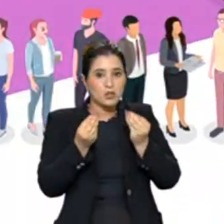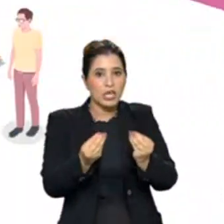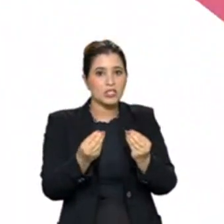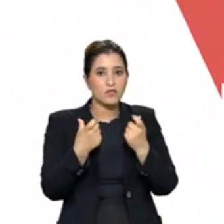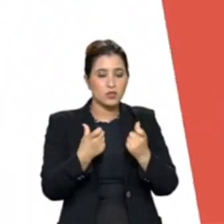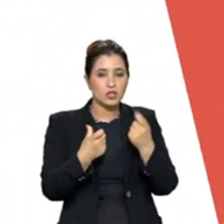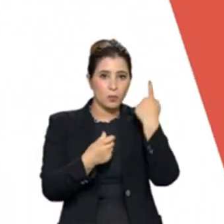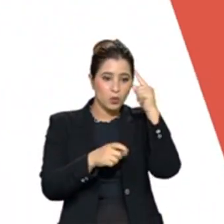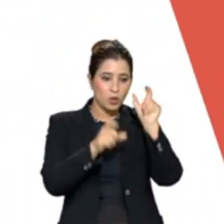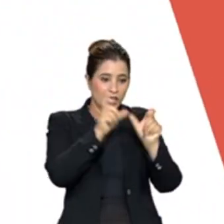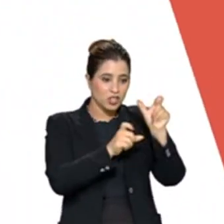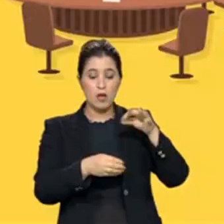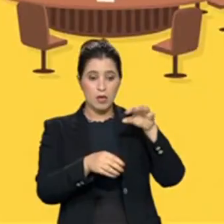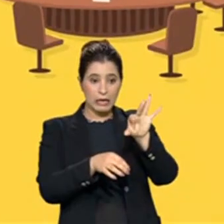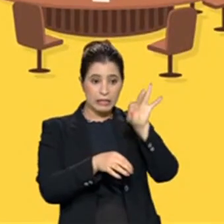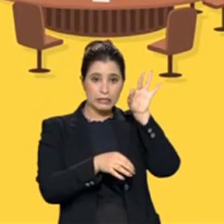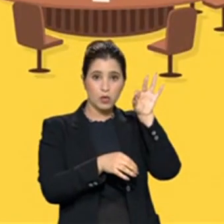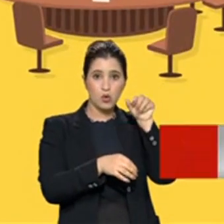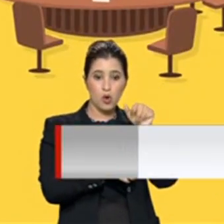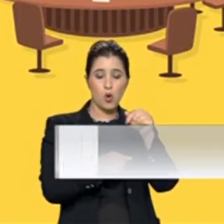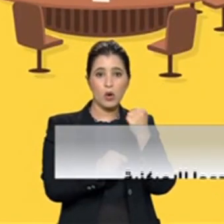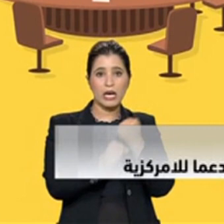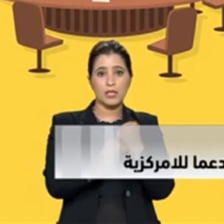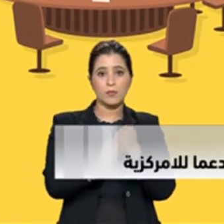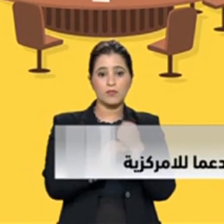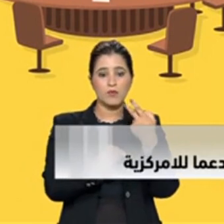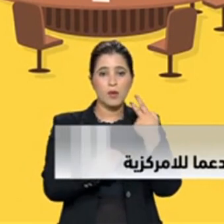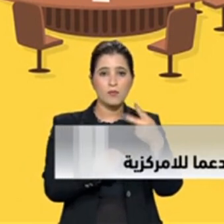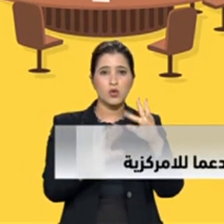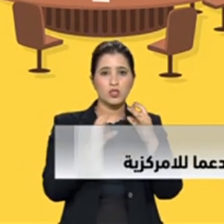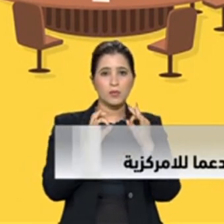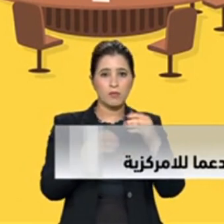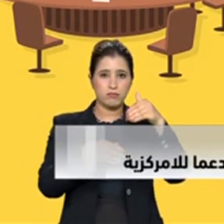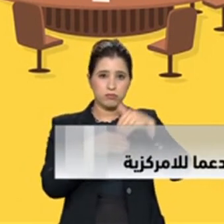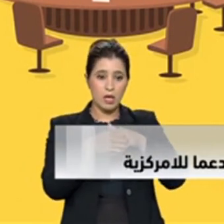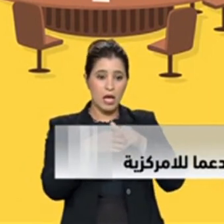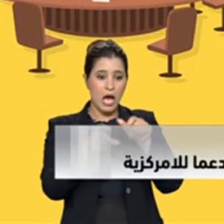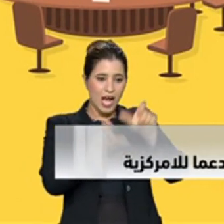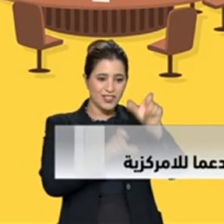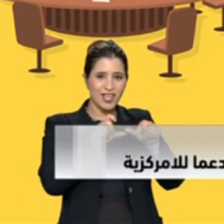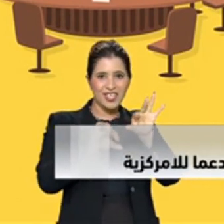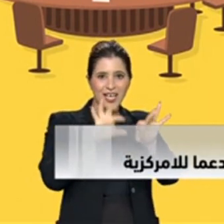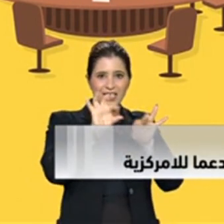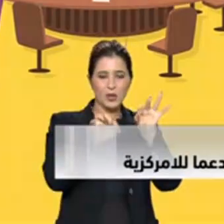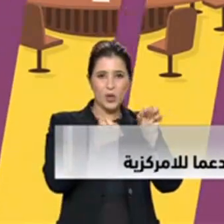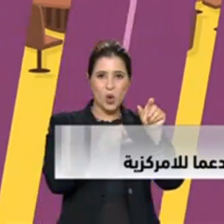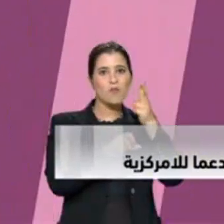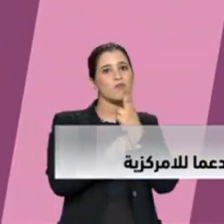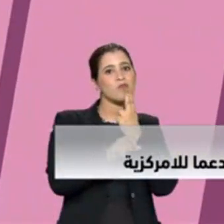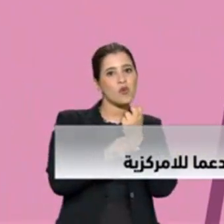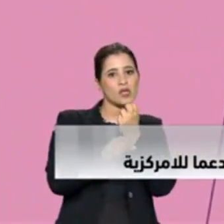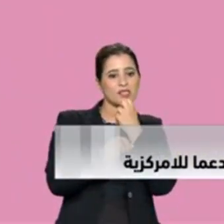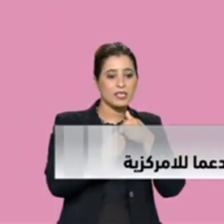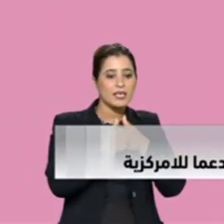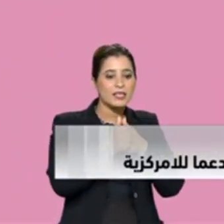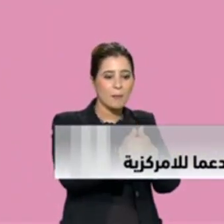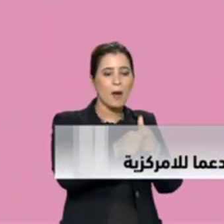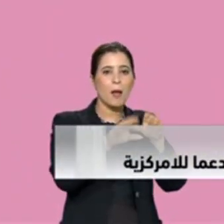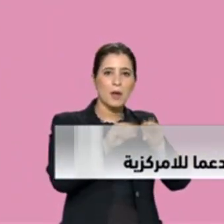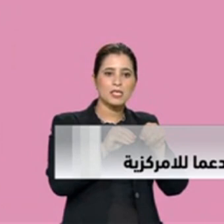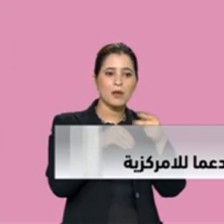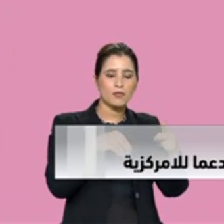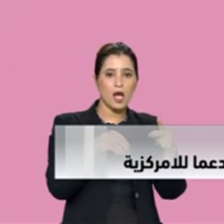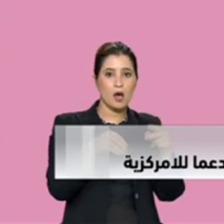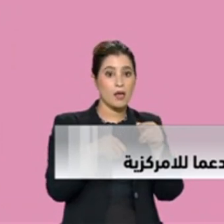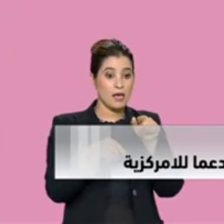تعتبر انتخابات ال 24 من ديسمبر اولى مراحل استكمال بناء النظام السياسي والمؤسساتي للام مركزيه عبر